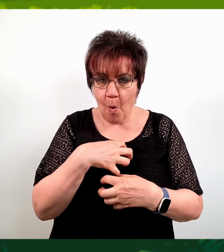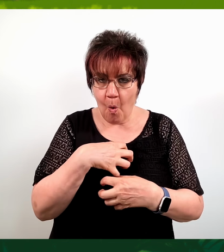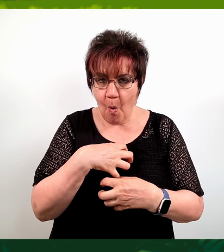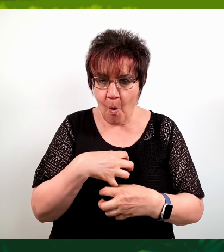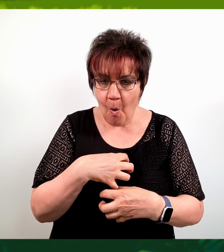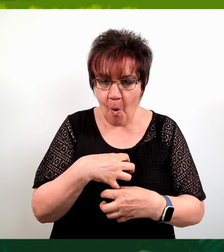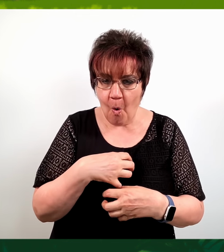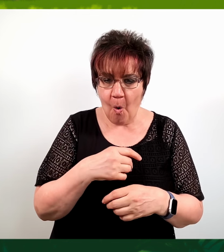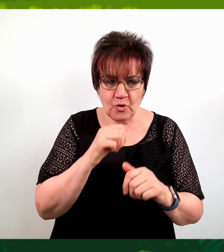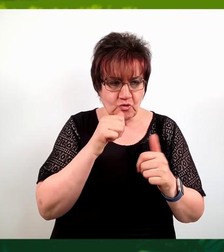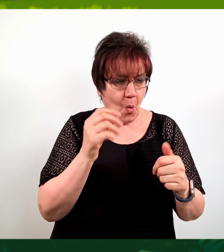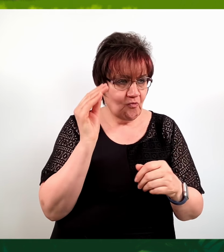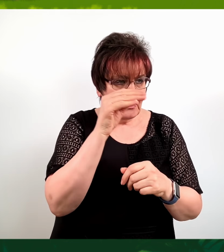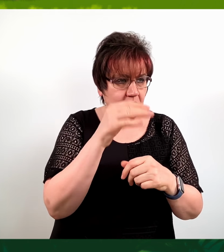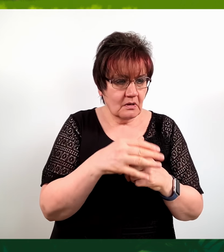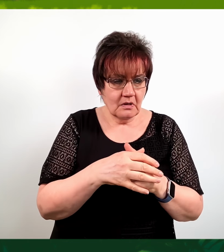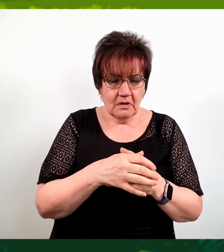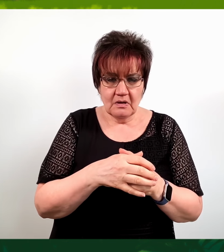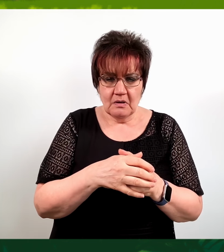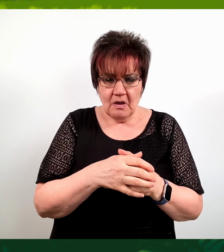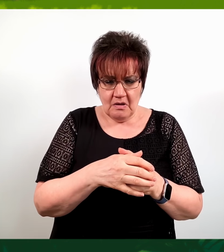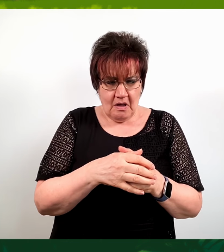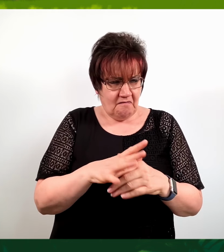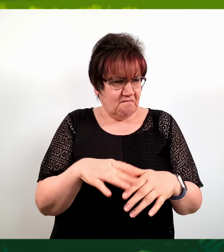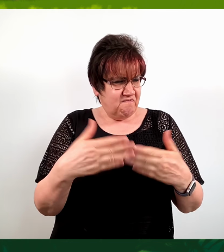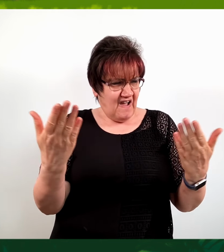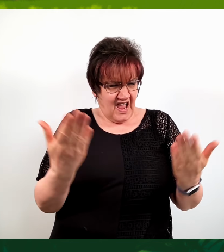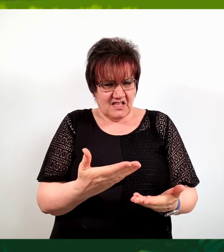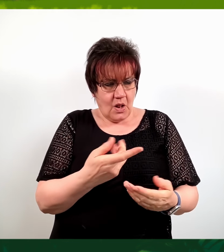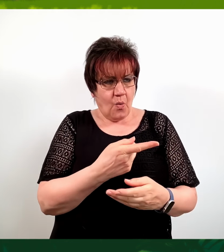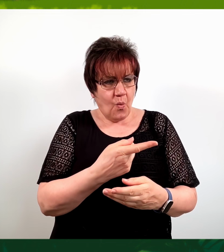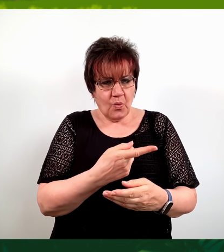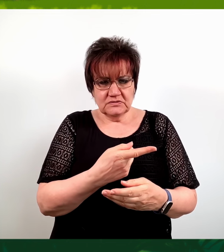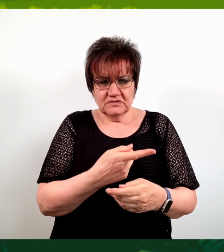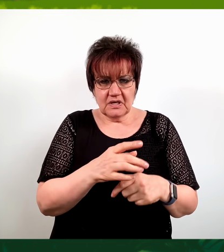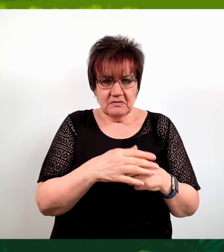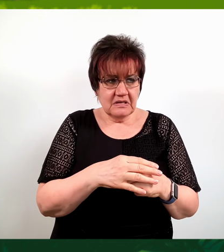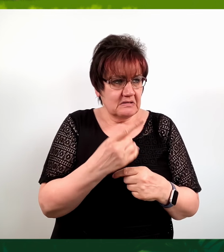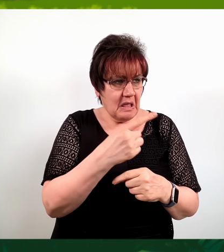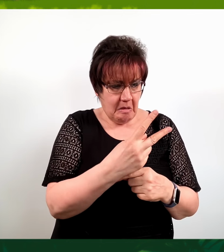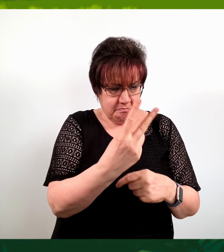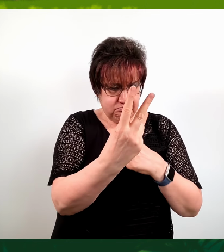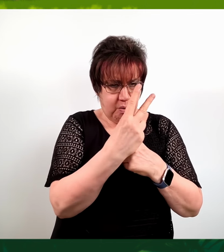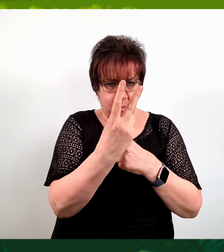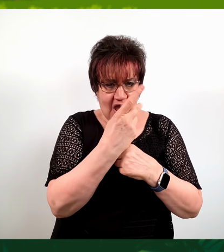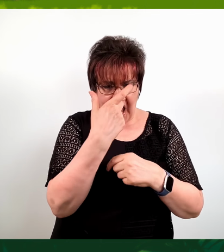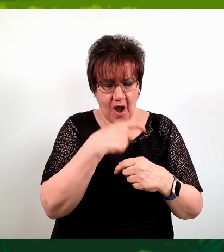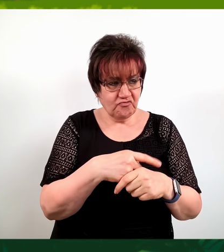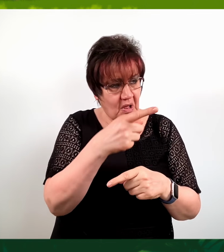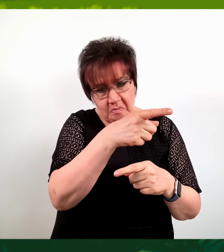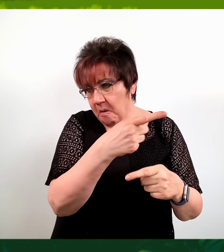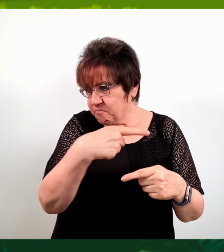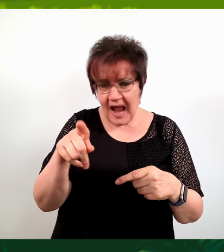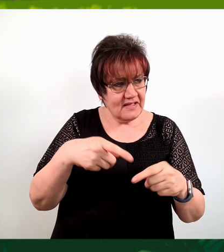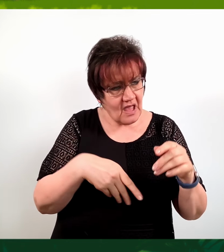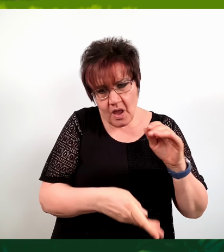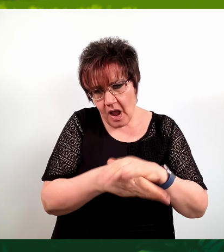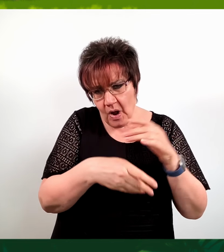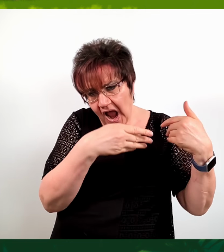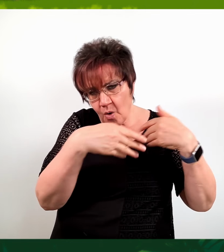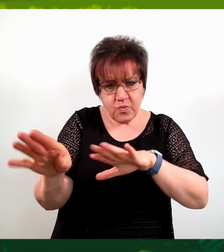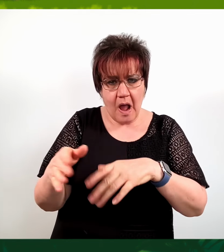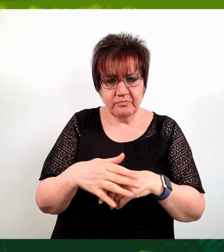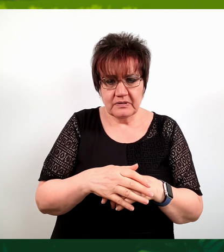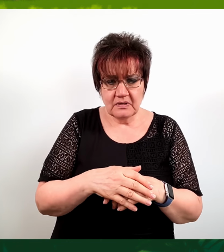erschrak er und rief denen zu, Was soll das denn werden? Beobachtet ihr mich? Seht zu, dass ihr Land